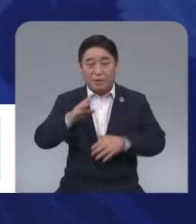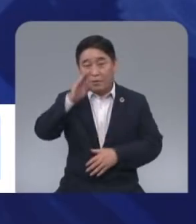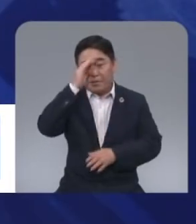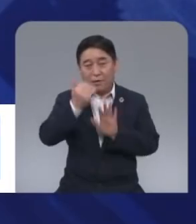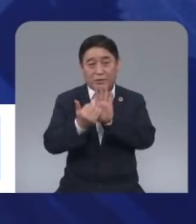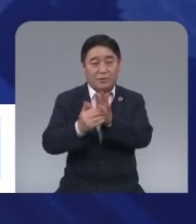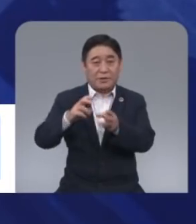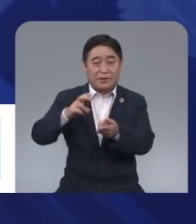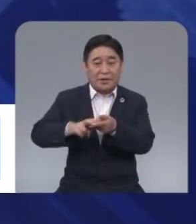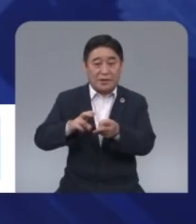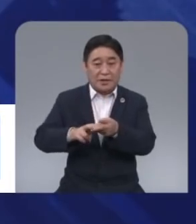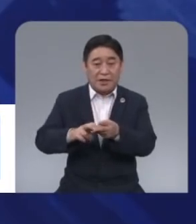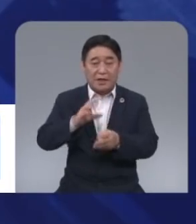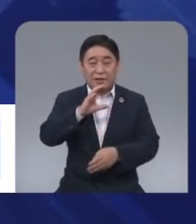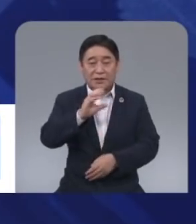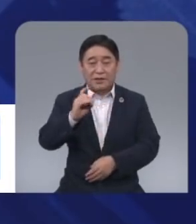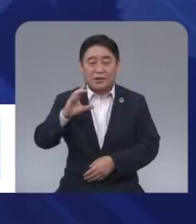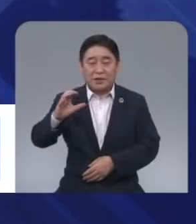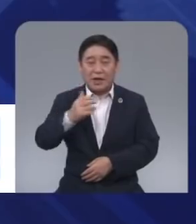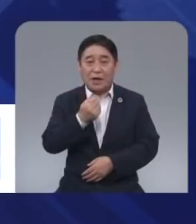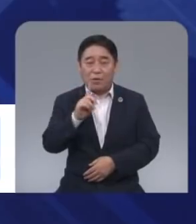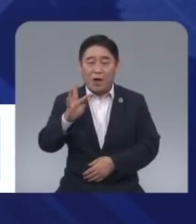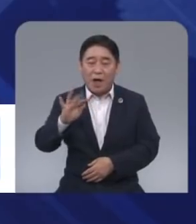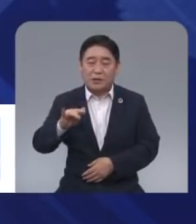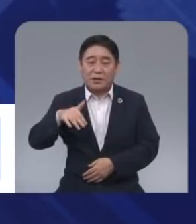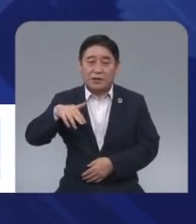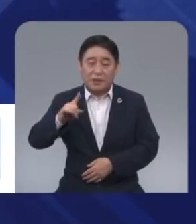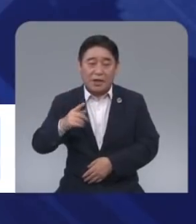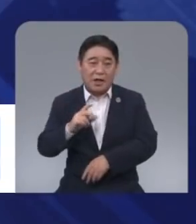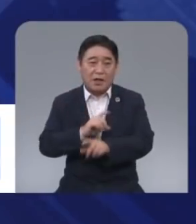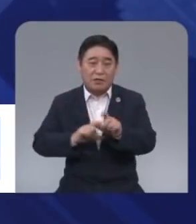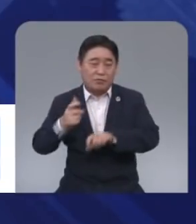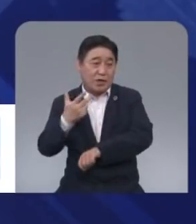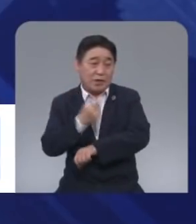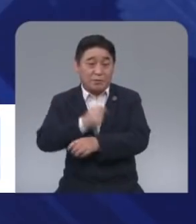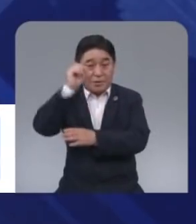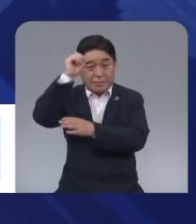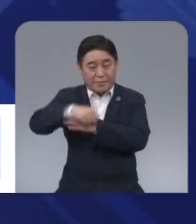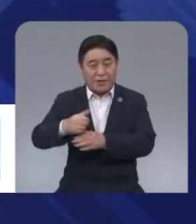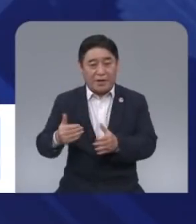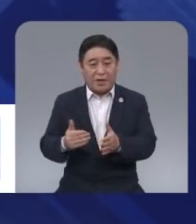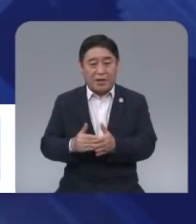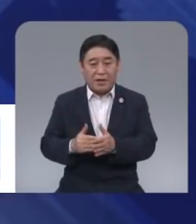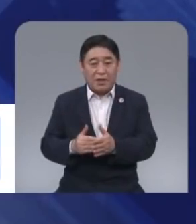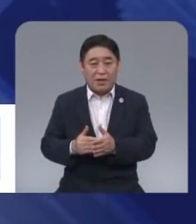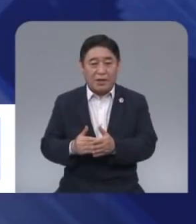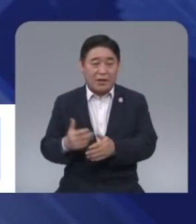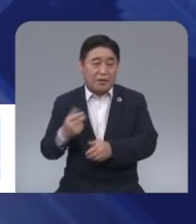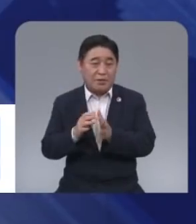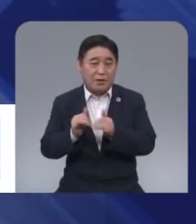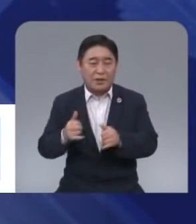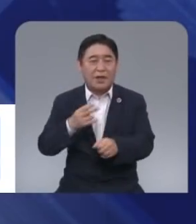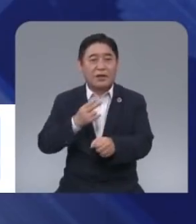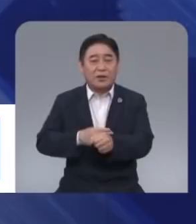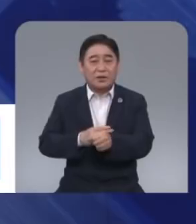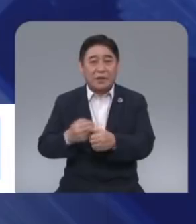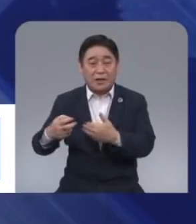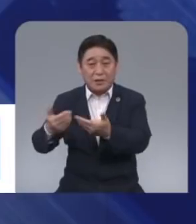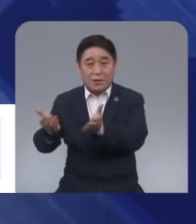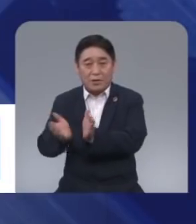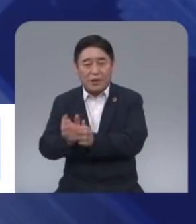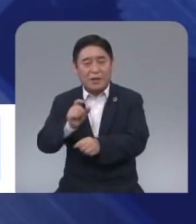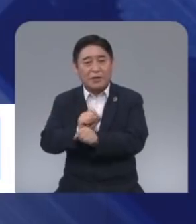미국 질병통제예방센터 CDC가 화이자의 코로나19 백신 추가 접종을 승인하면서 접종 대상자의 교사와 의료계 종사자